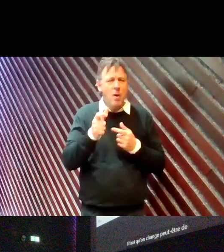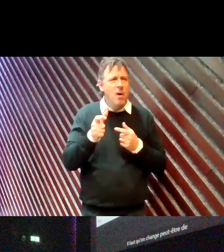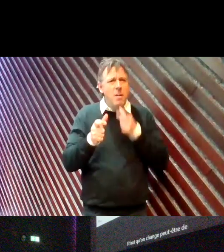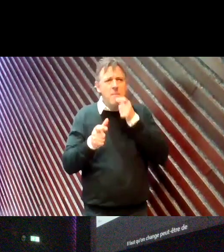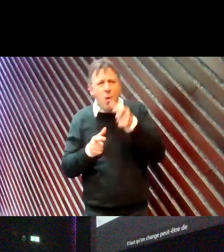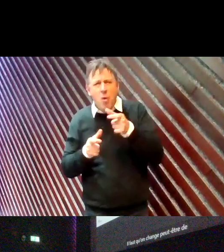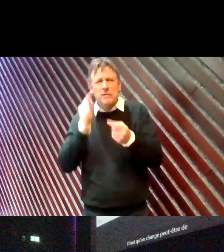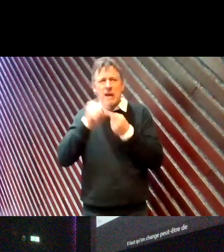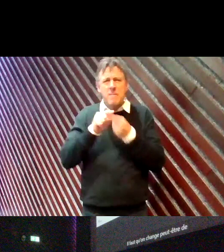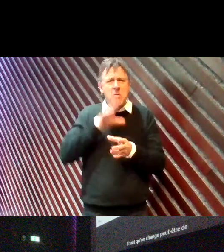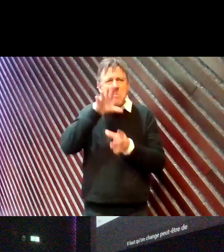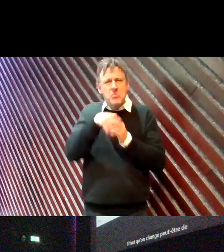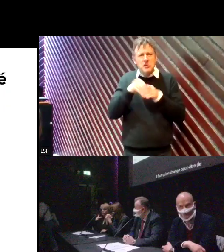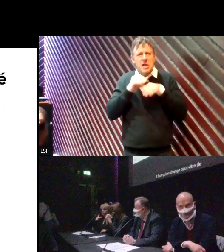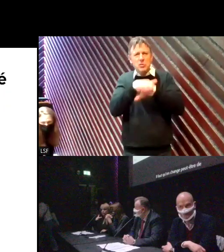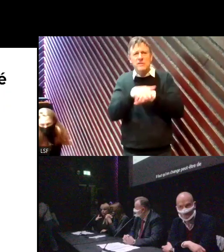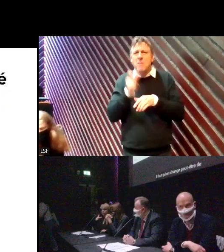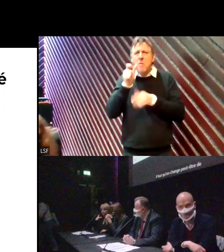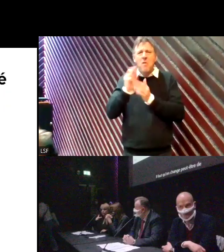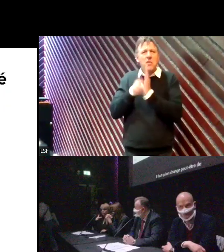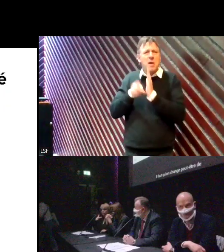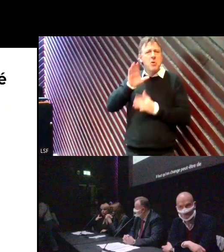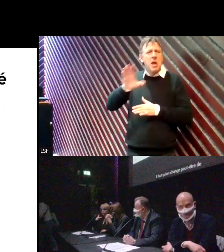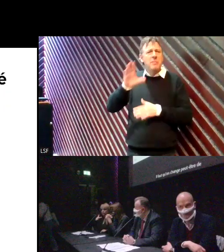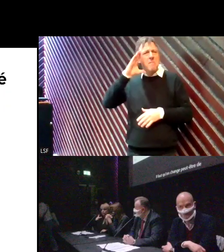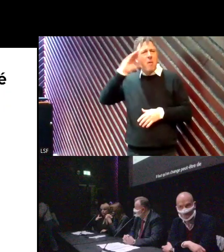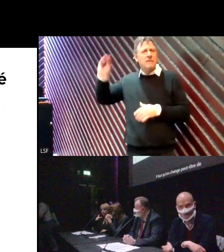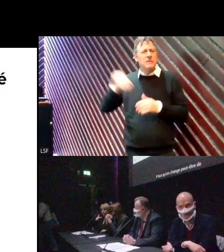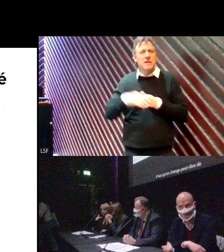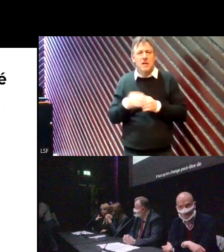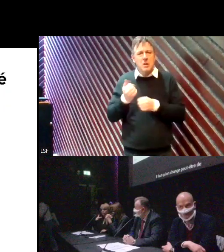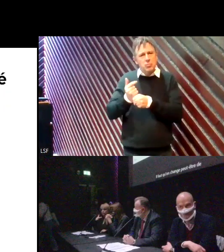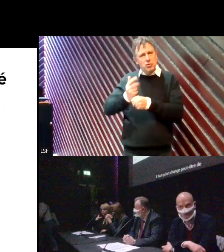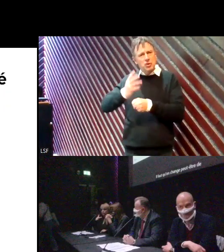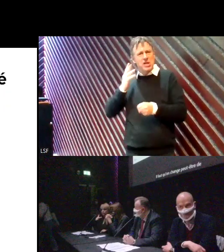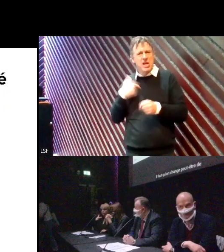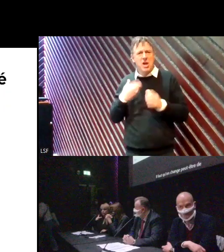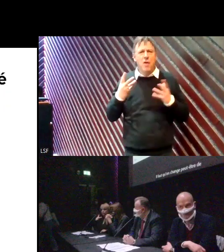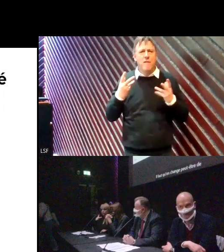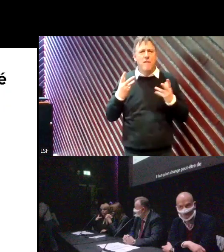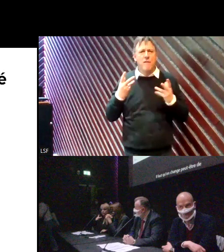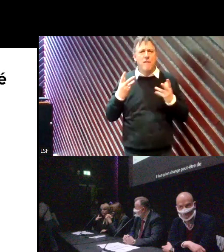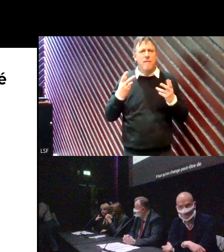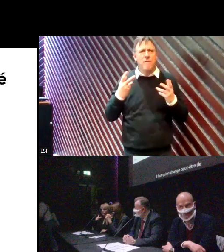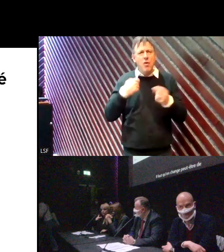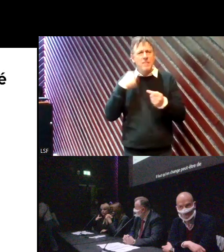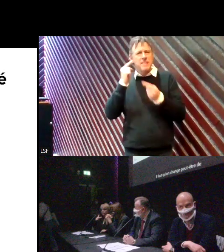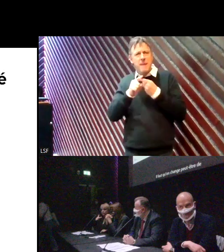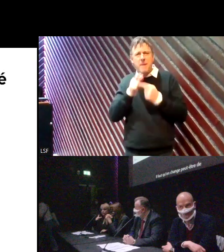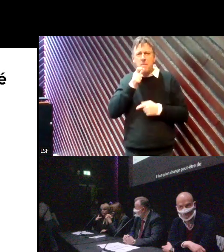société inclusive, ou de cette manie que nous avons tous depuis quelques années, de vouloir mettre le terme inclusive à toutes